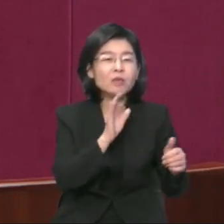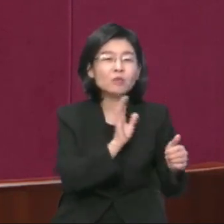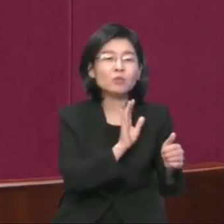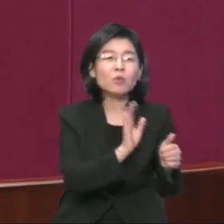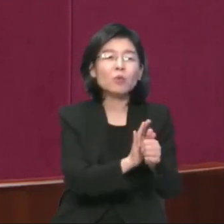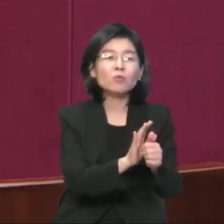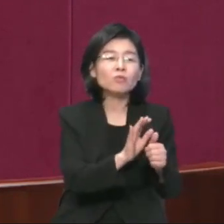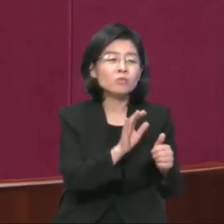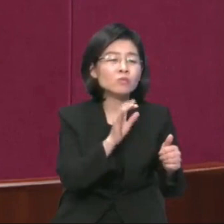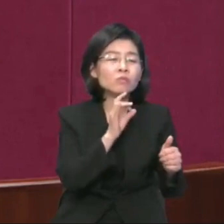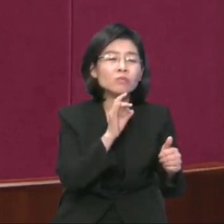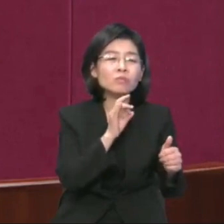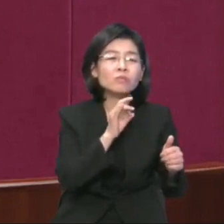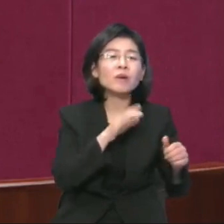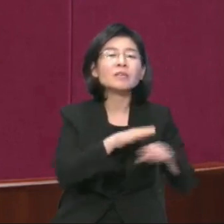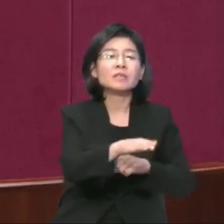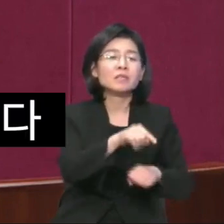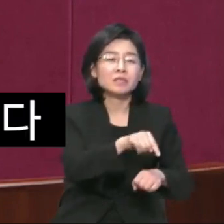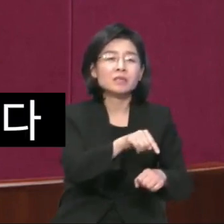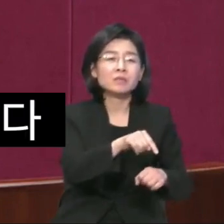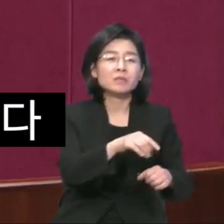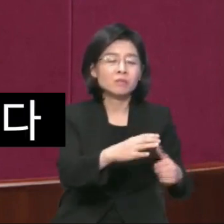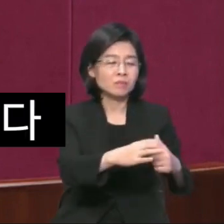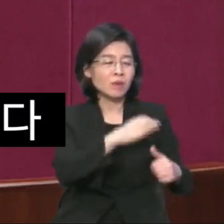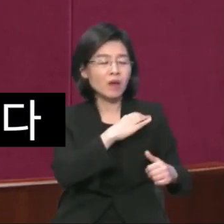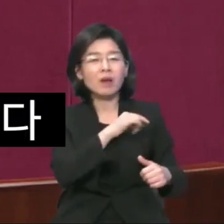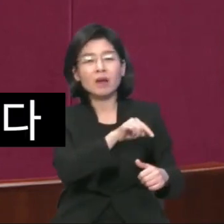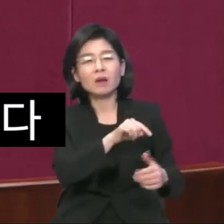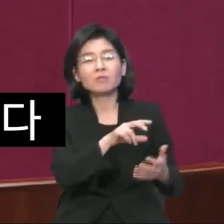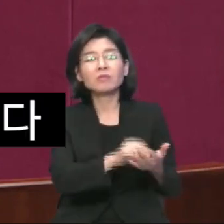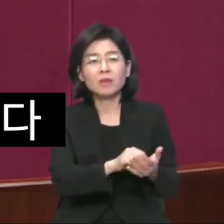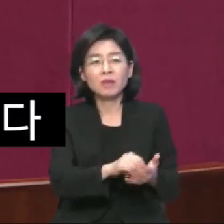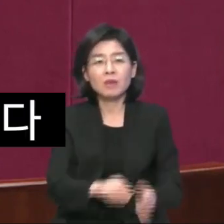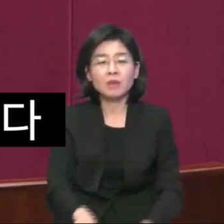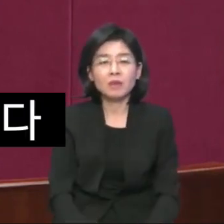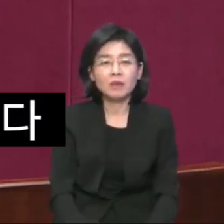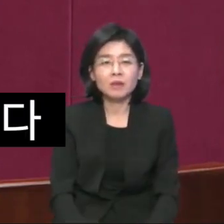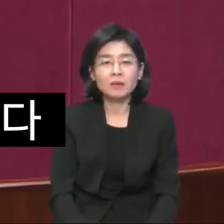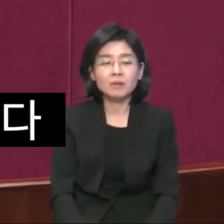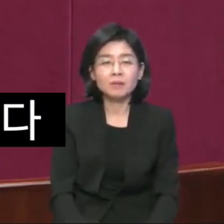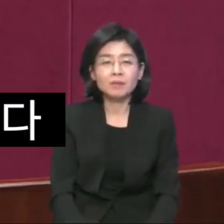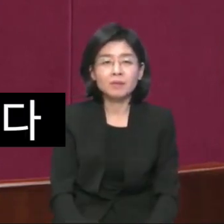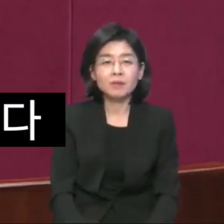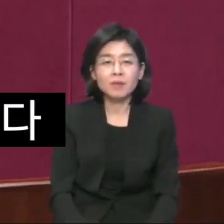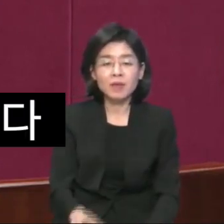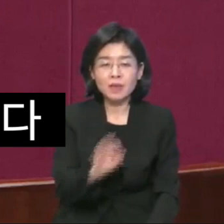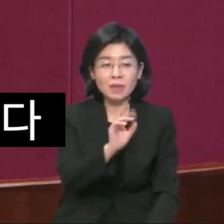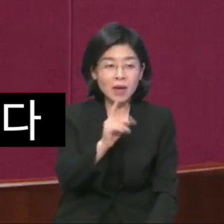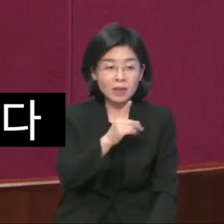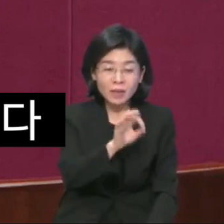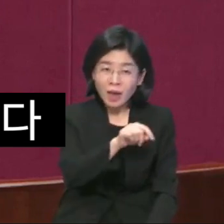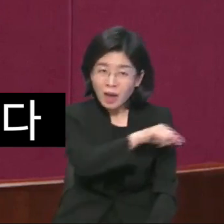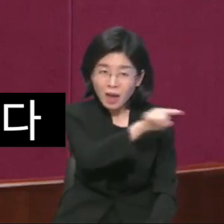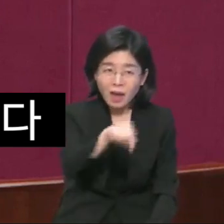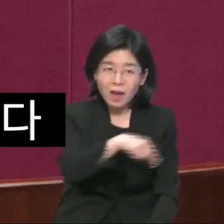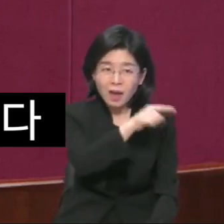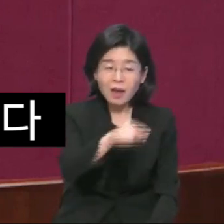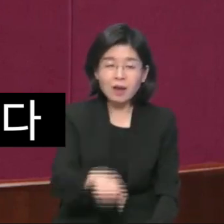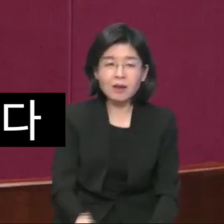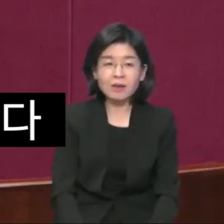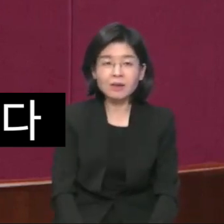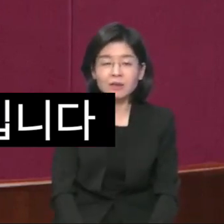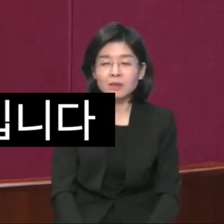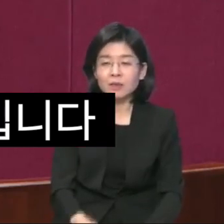그리고 이번 대정부 질문을 위한 제1야당 전략이 프레임 씌우기라고 들었습니다.